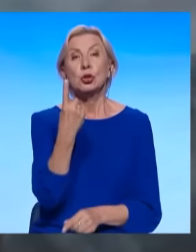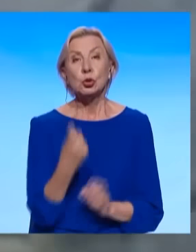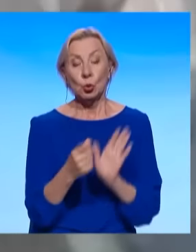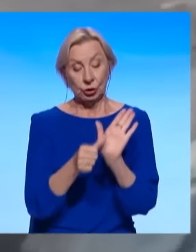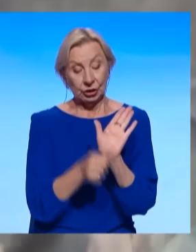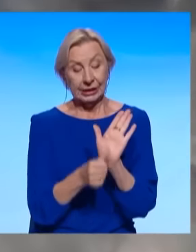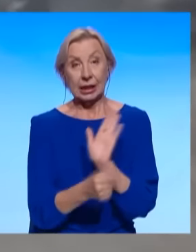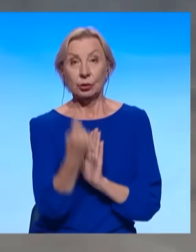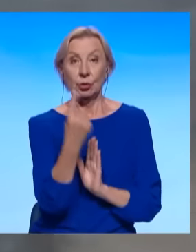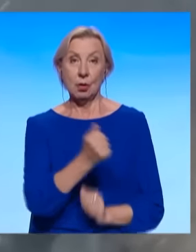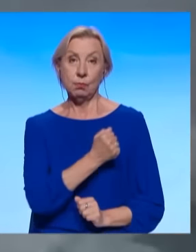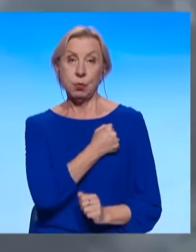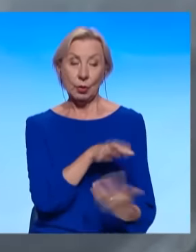161 боєзіткнення